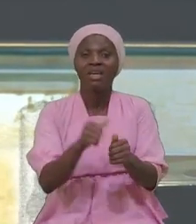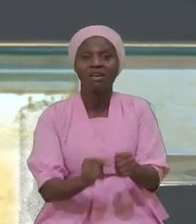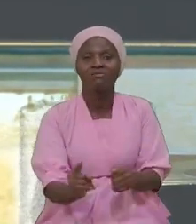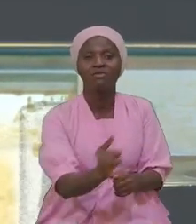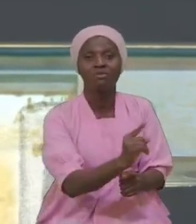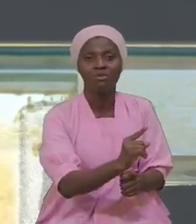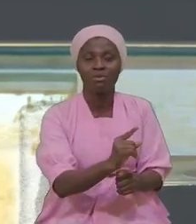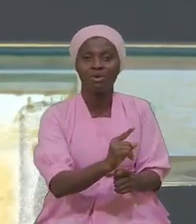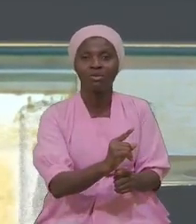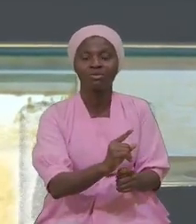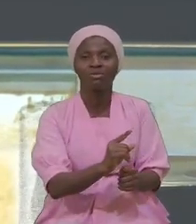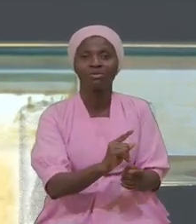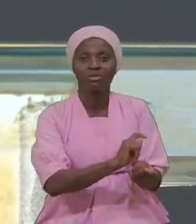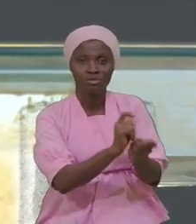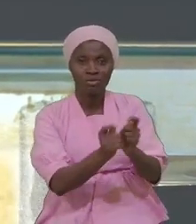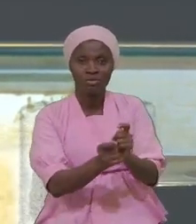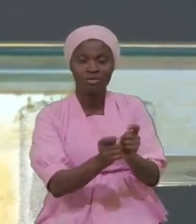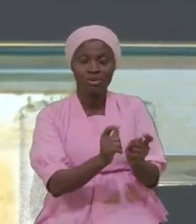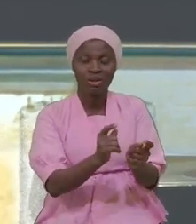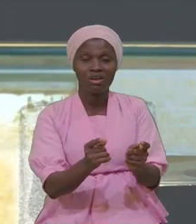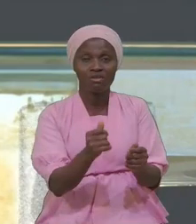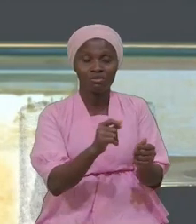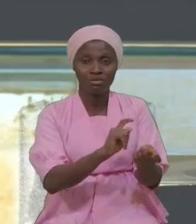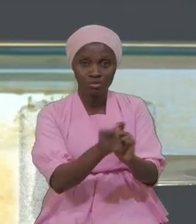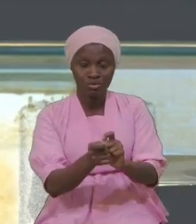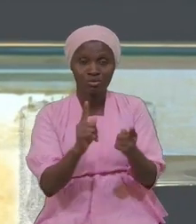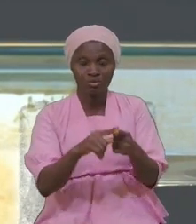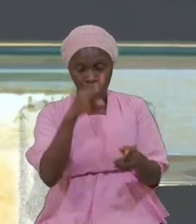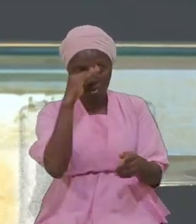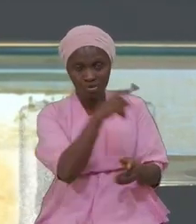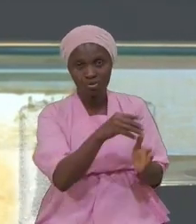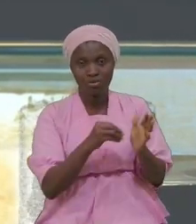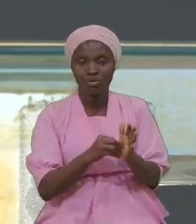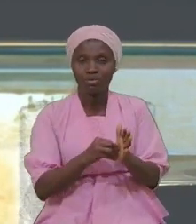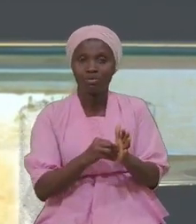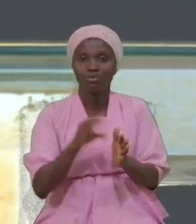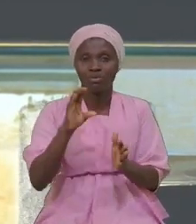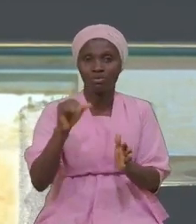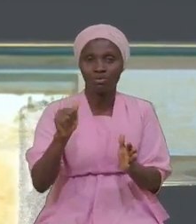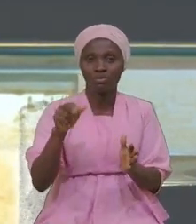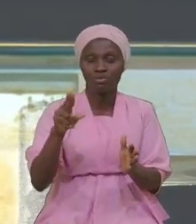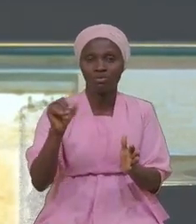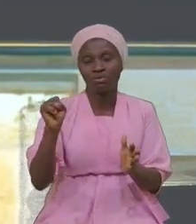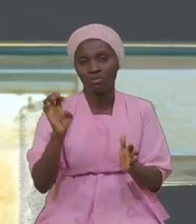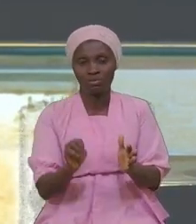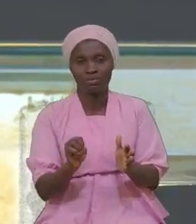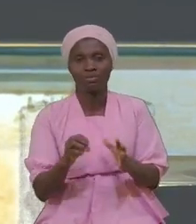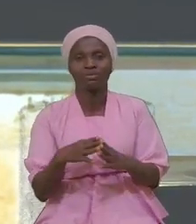reprennent leur course comme un cheval qui s'élance au